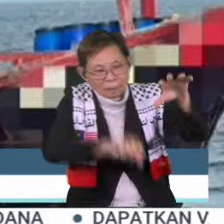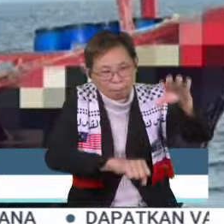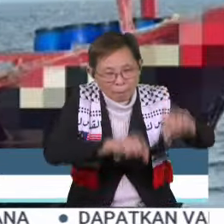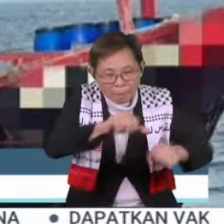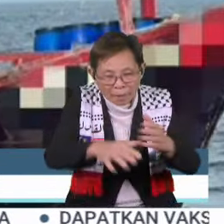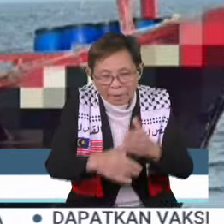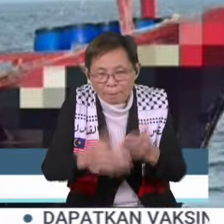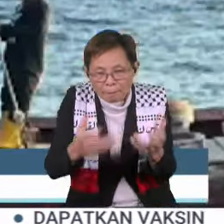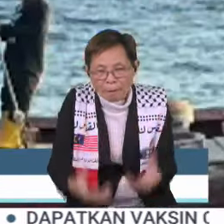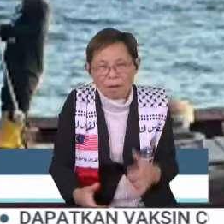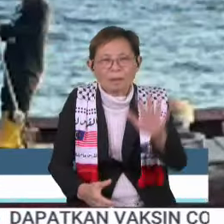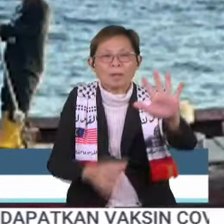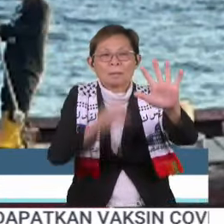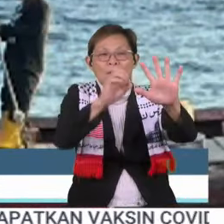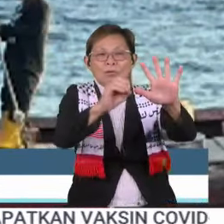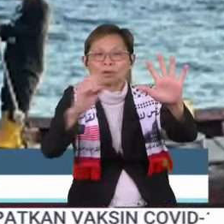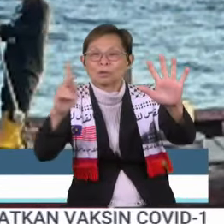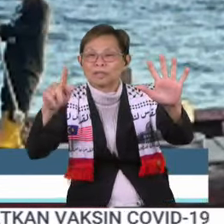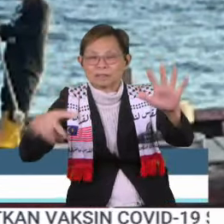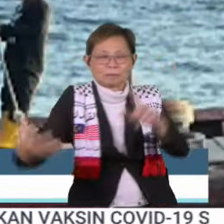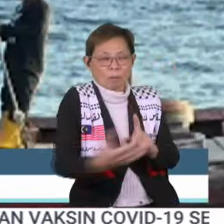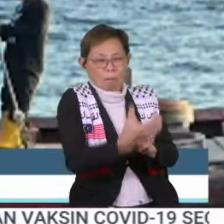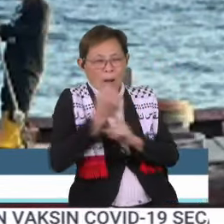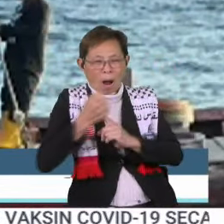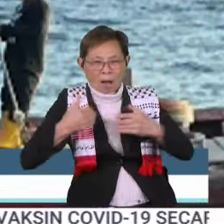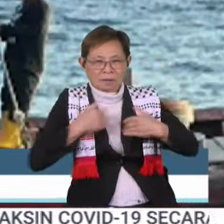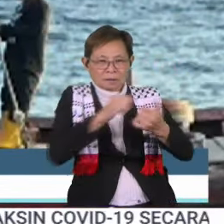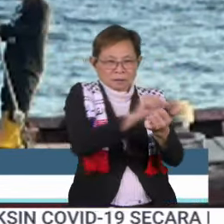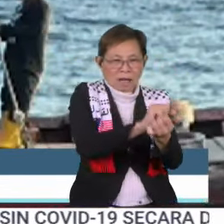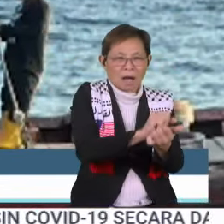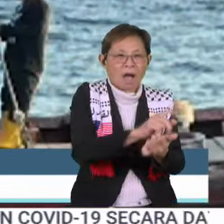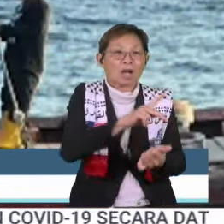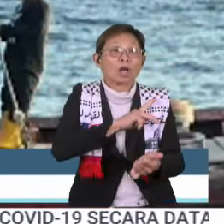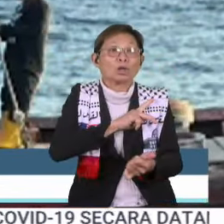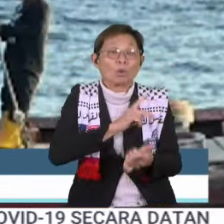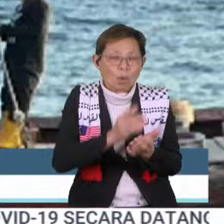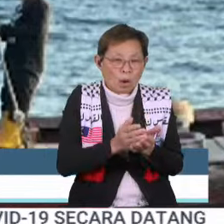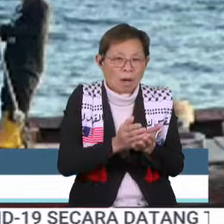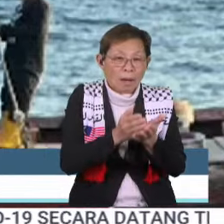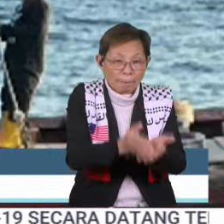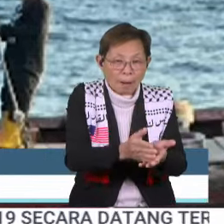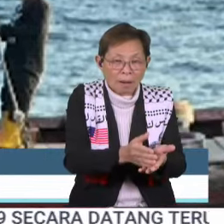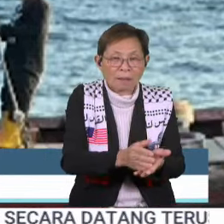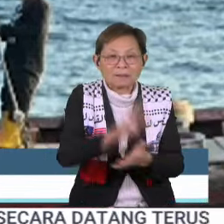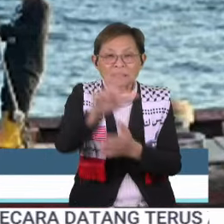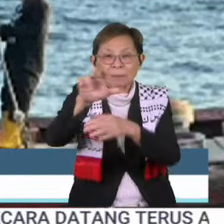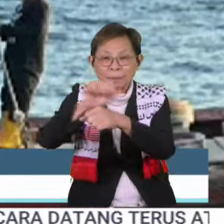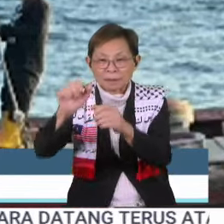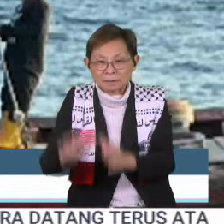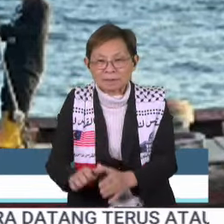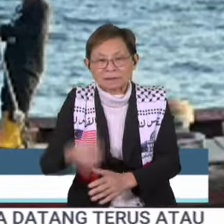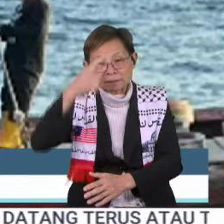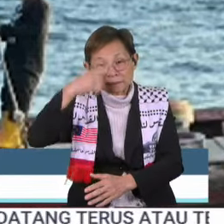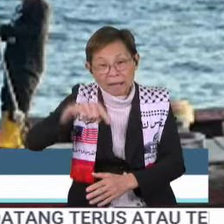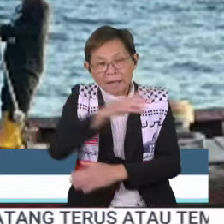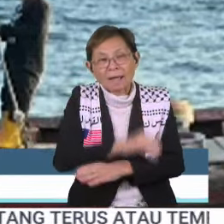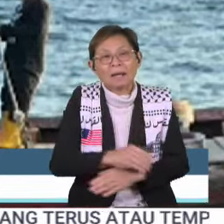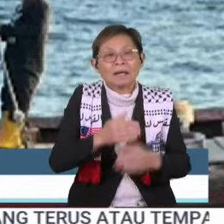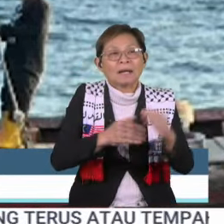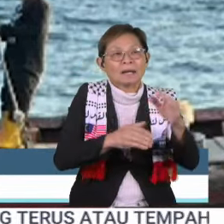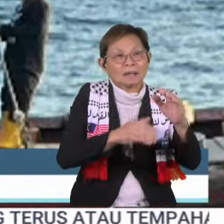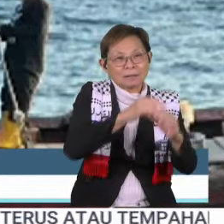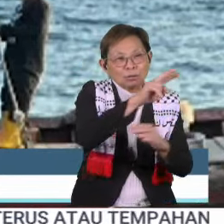ikan seberat 500 kg dirampas. Turut ditahan seorang tekong dan tiga anak kapal warga Thailand berumur 25 tahun hingga 56